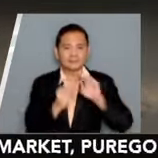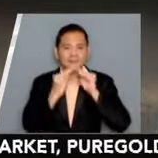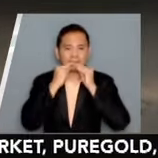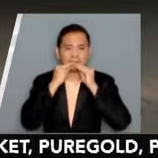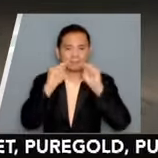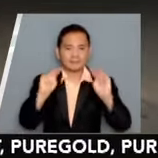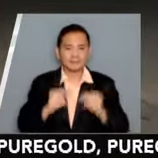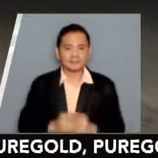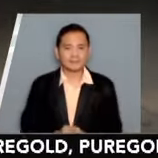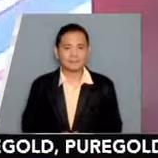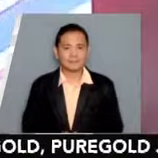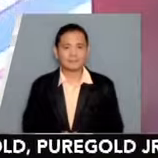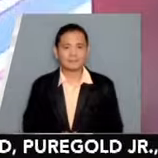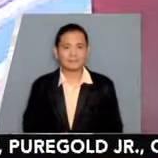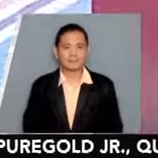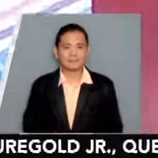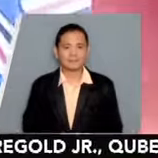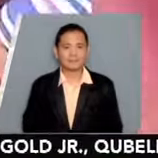Integrated News.